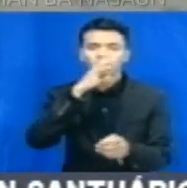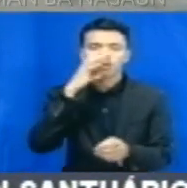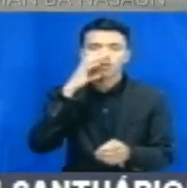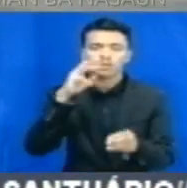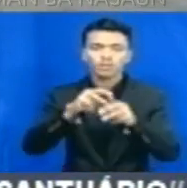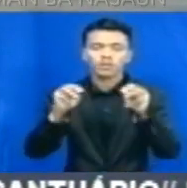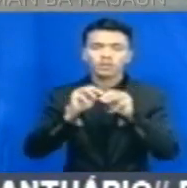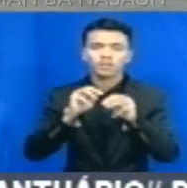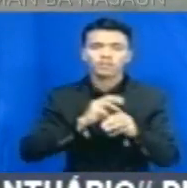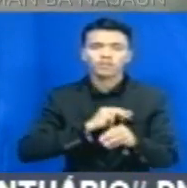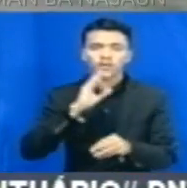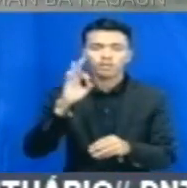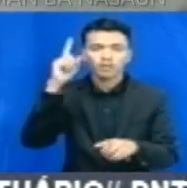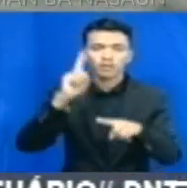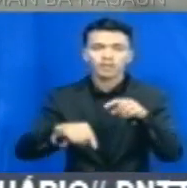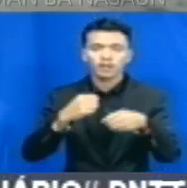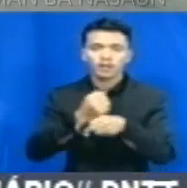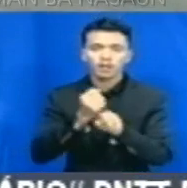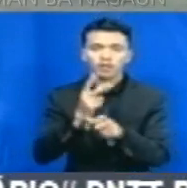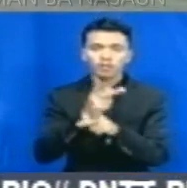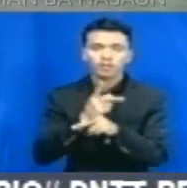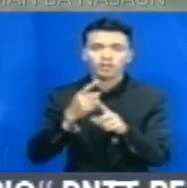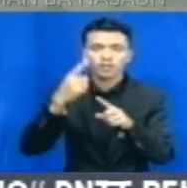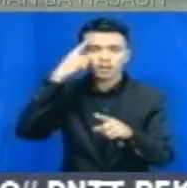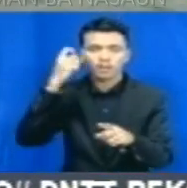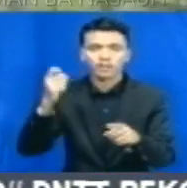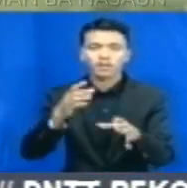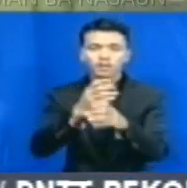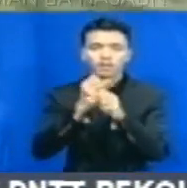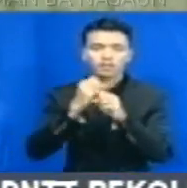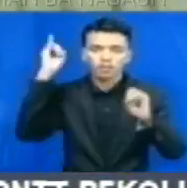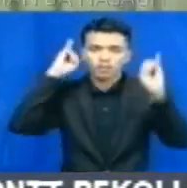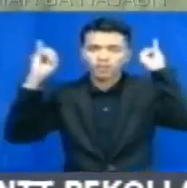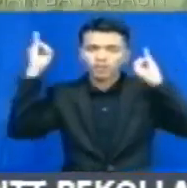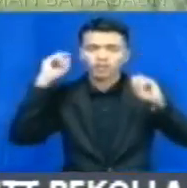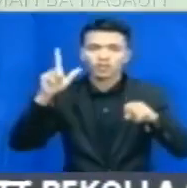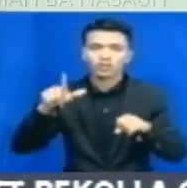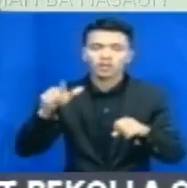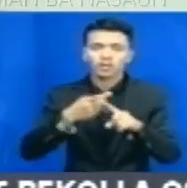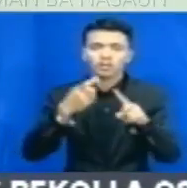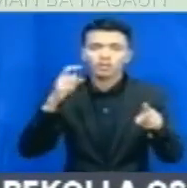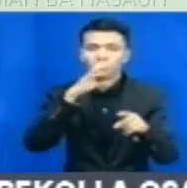Municipio Manufahi, la bel hala prevenção, tamba sima informação tarde, husi agricultor sira.